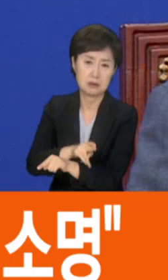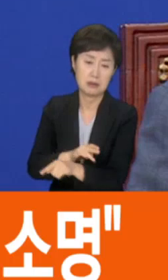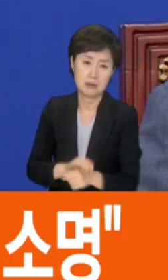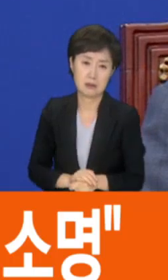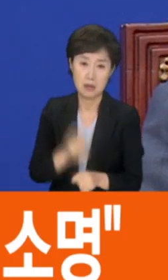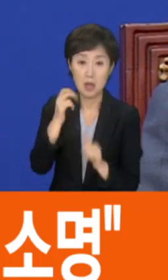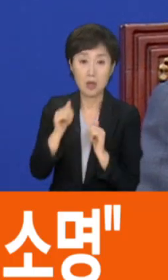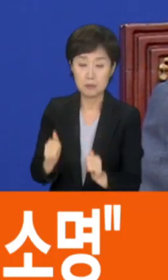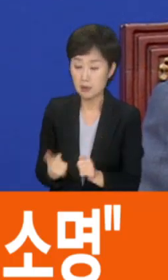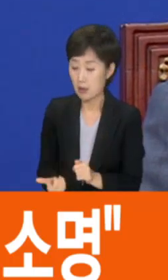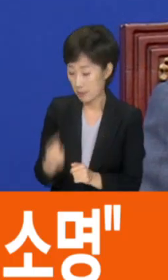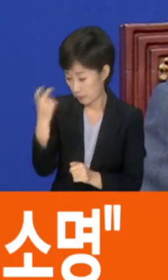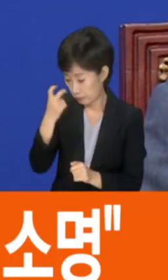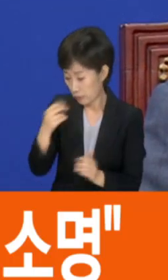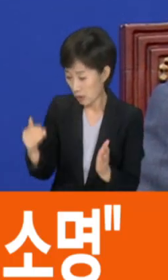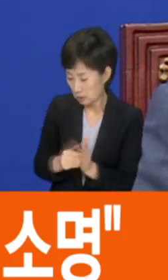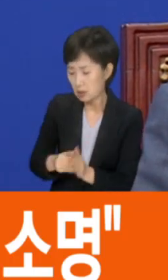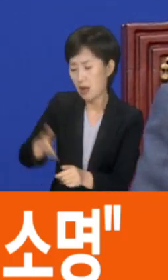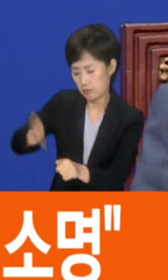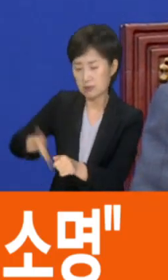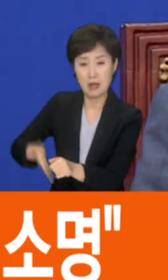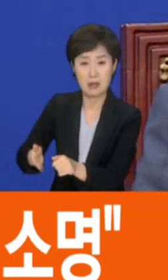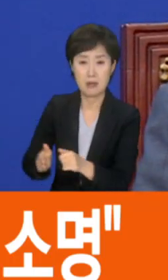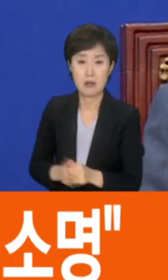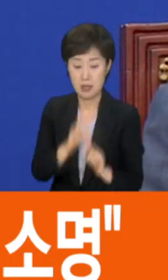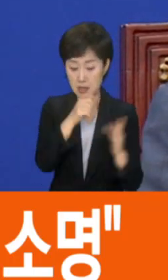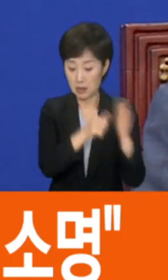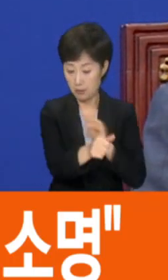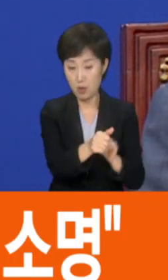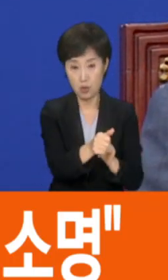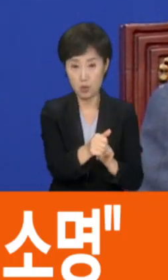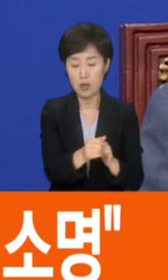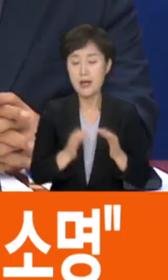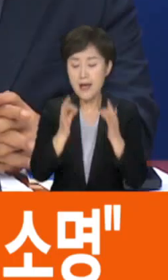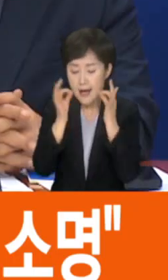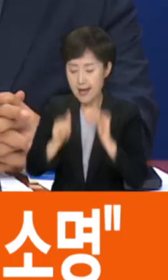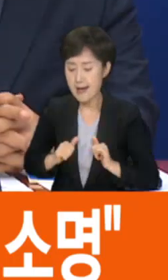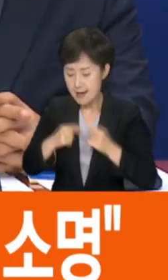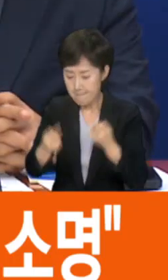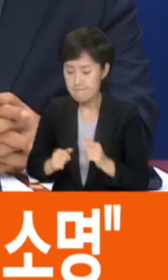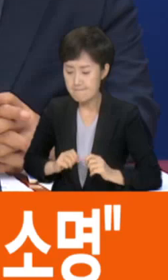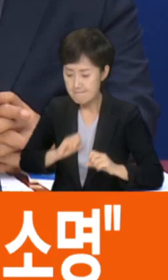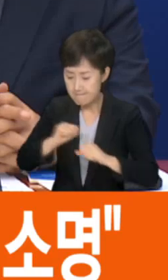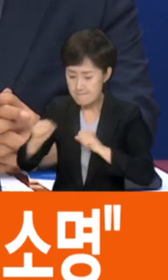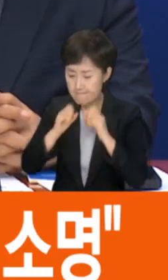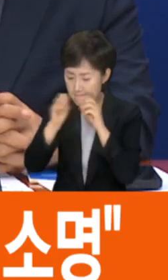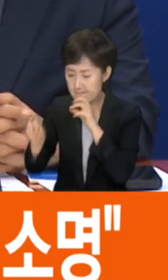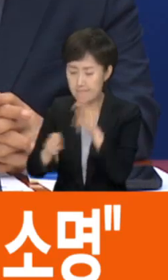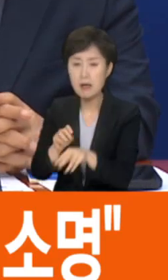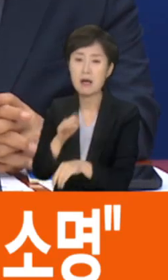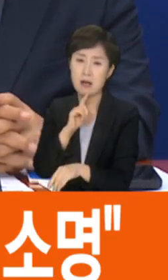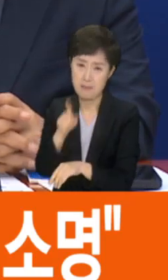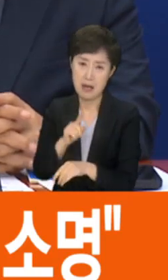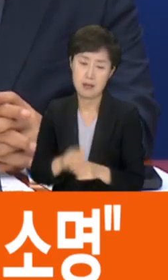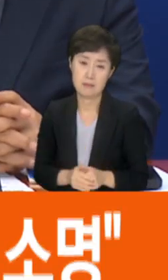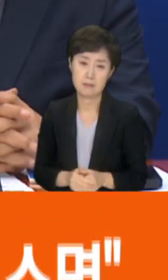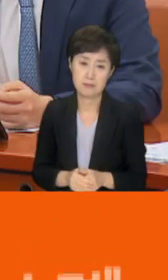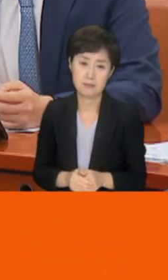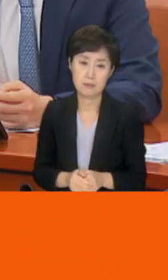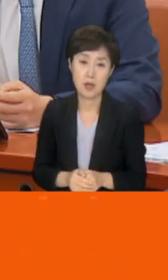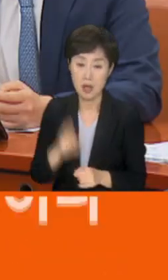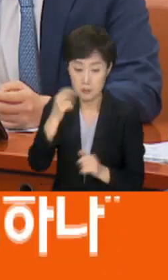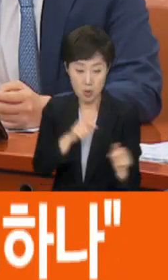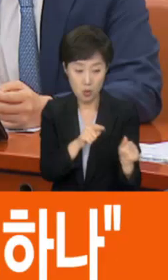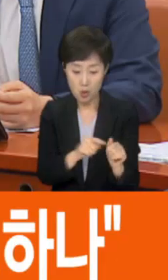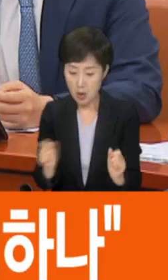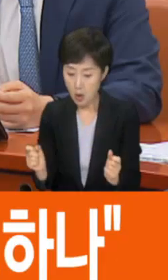검찰이 신속히 수사를 마무리하길 바란다며 이 대표가 최선을 다해 소명할 것이라고 밝혔습니다. 검찰이 같은 날